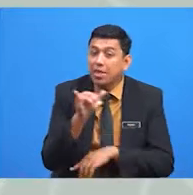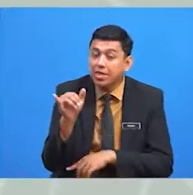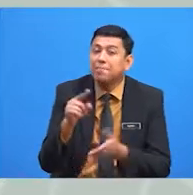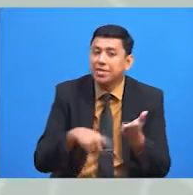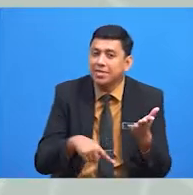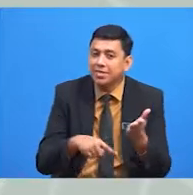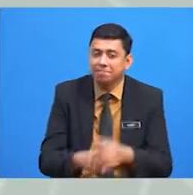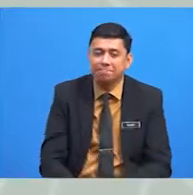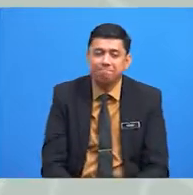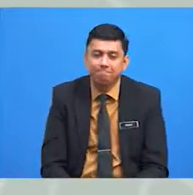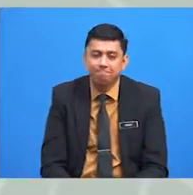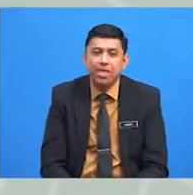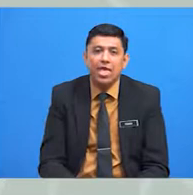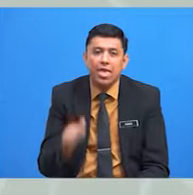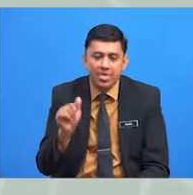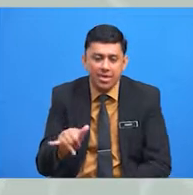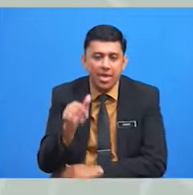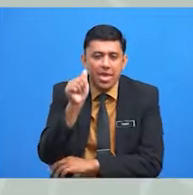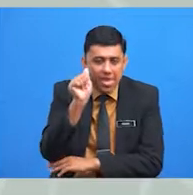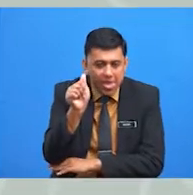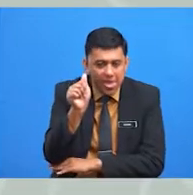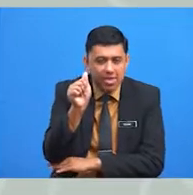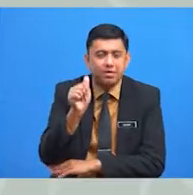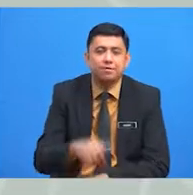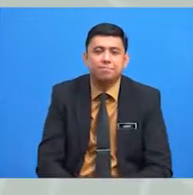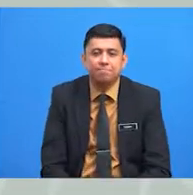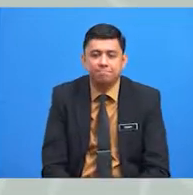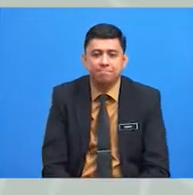Jawapannya A.